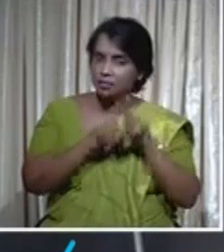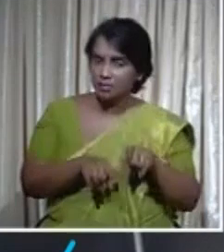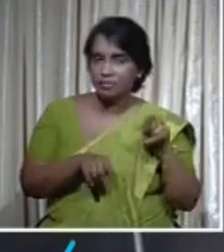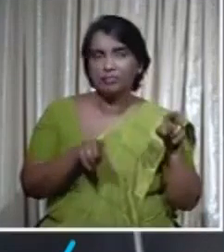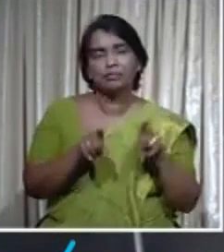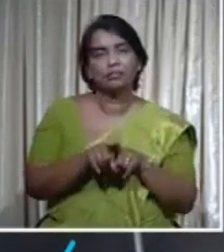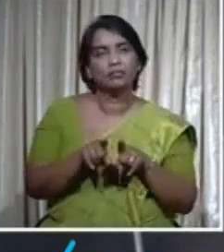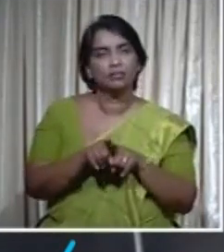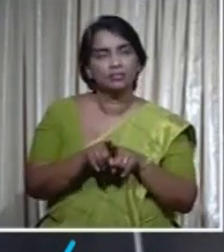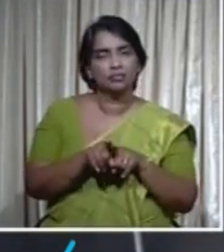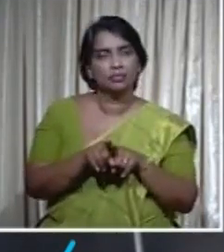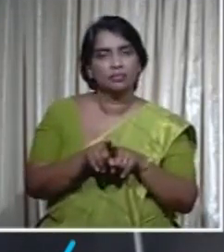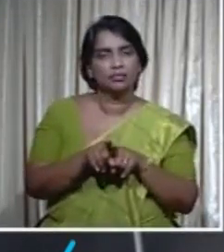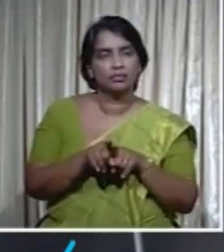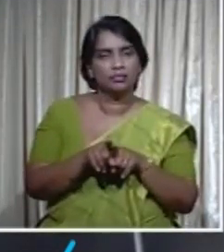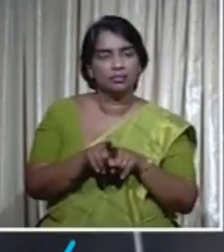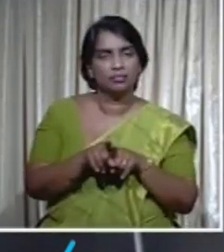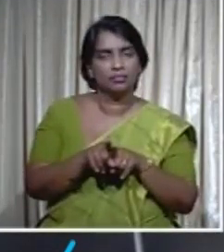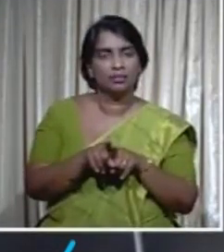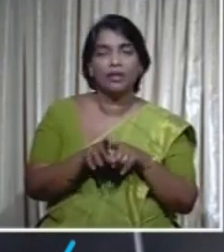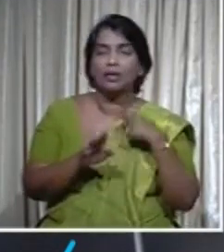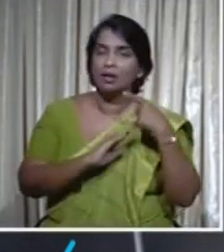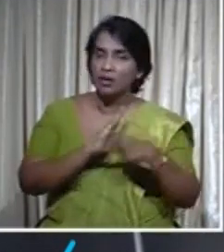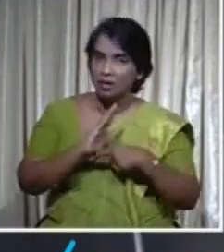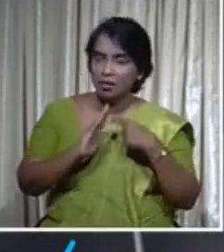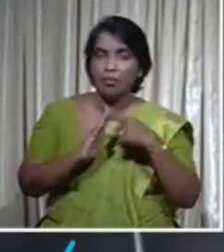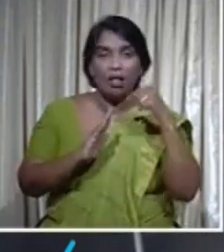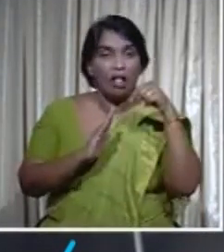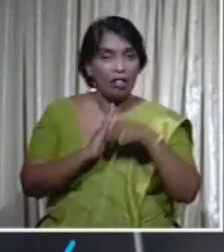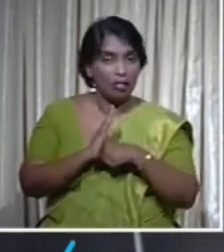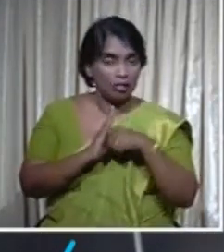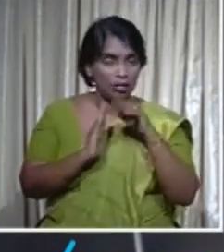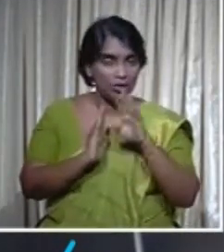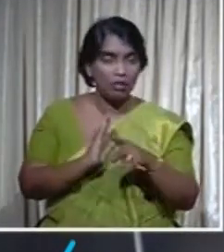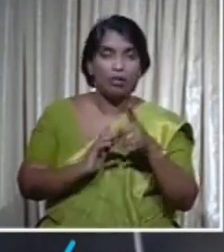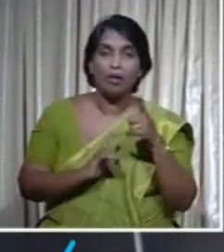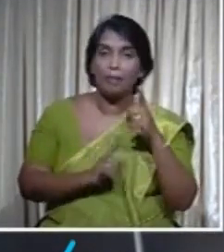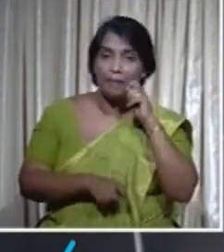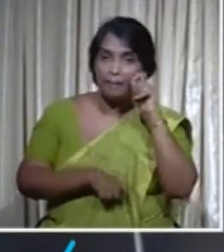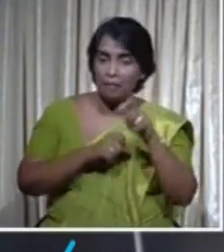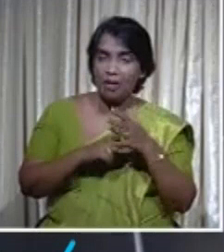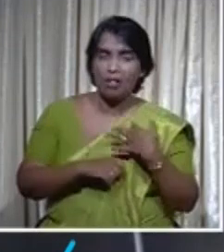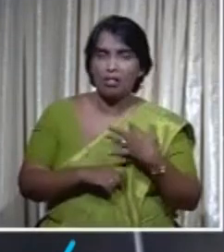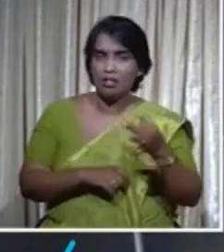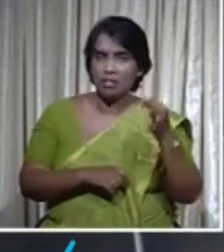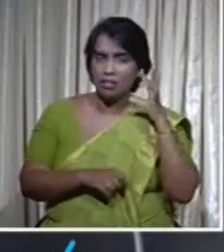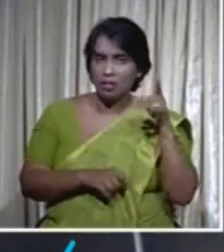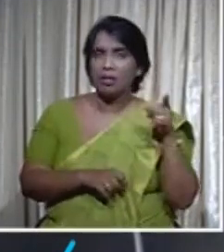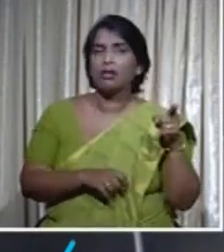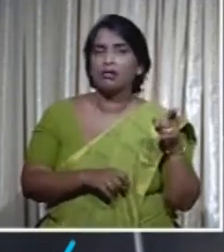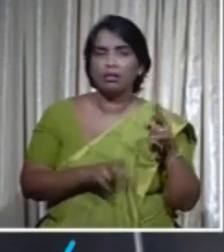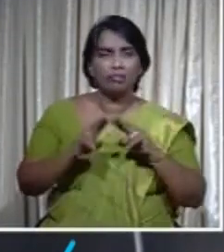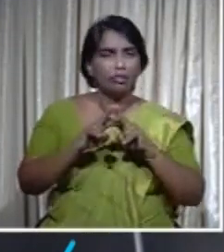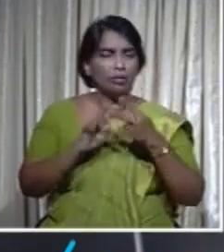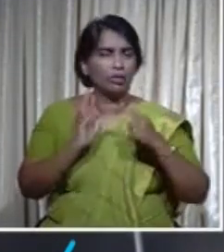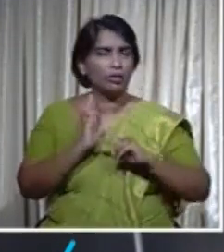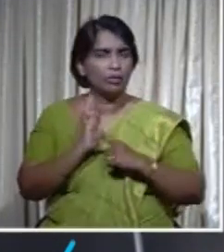இங்கு தென்னிலங்கையிலிருந்து செல்லுகின்ற மீனவர்களும் தடை செய்யப்பட்ட முறைமைகளை